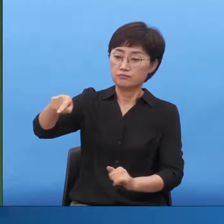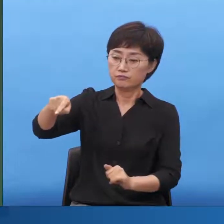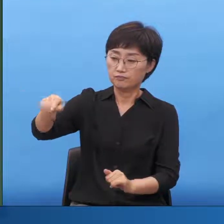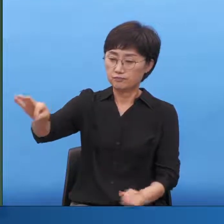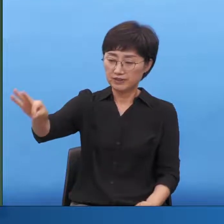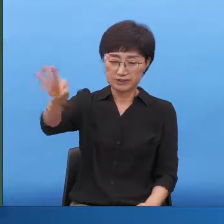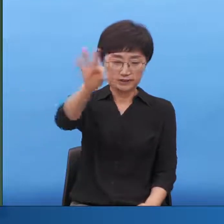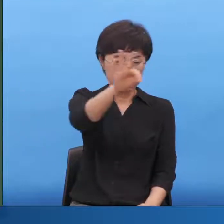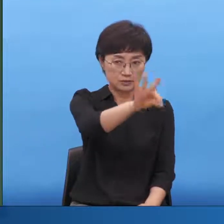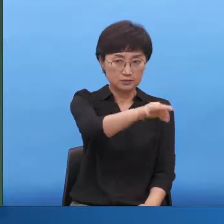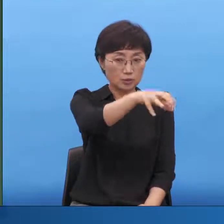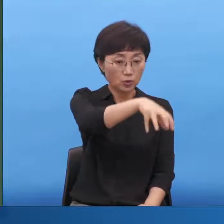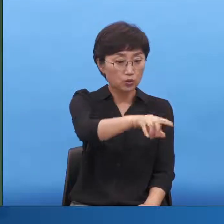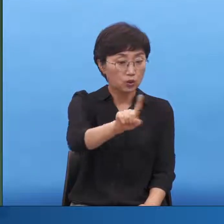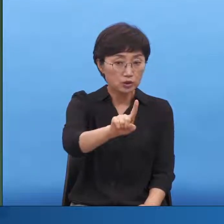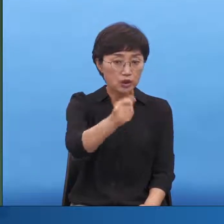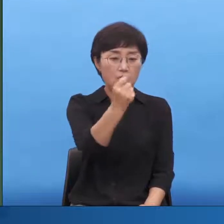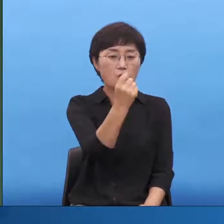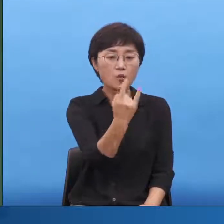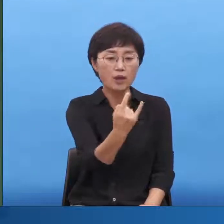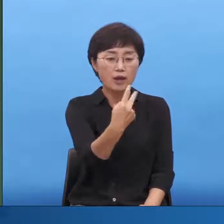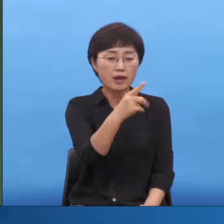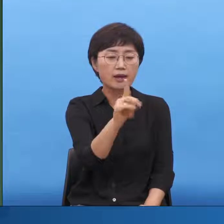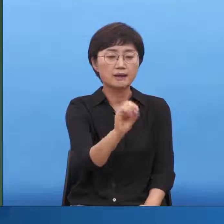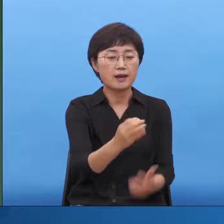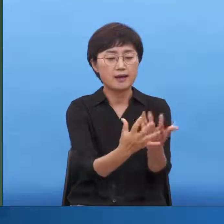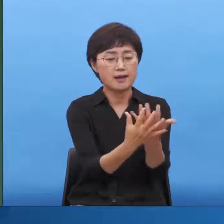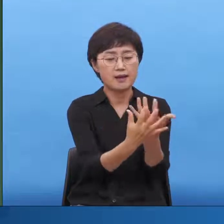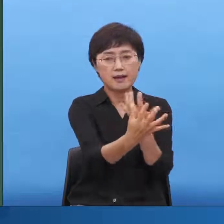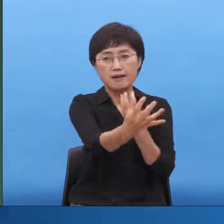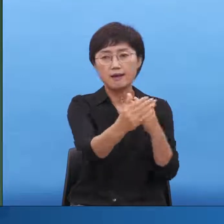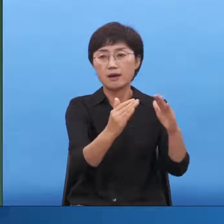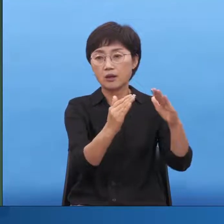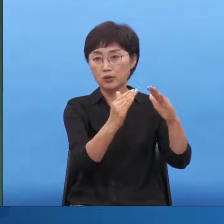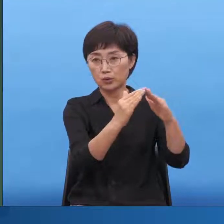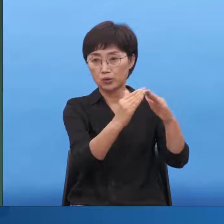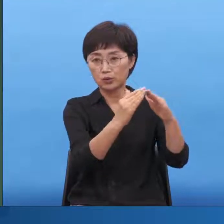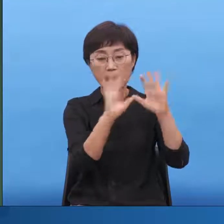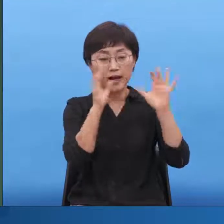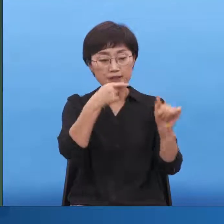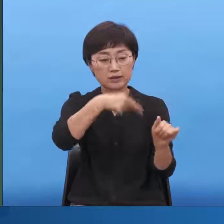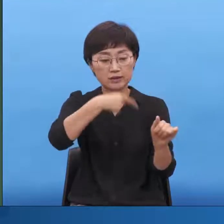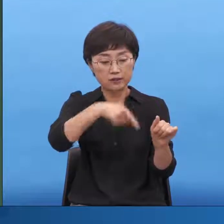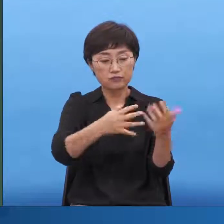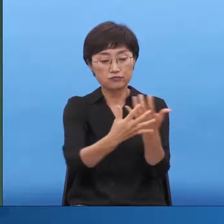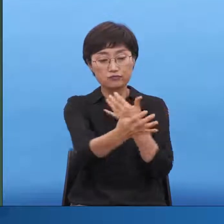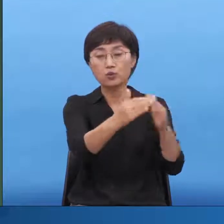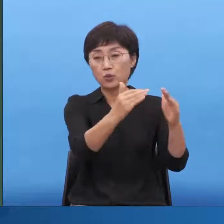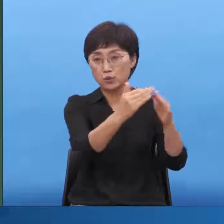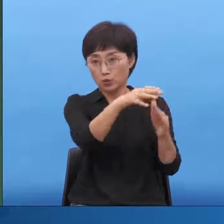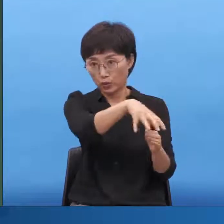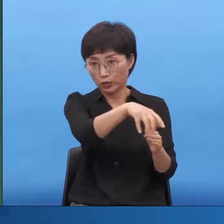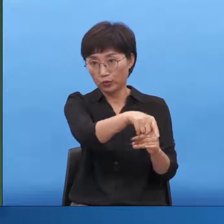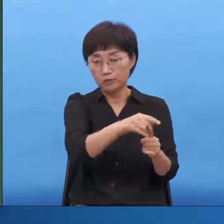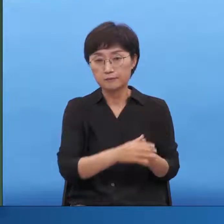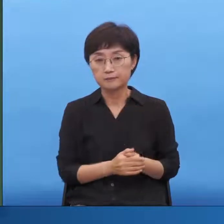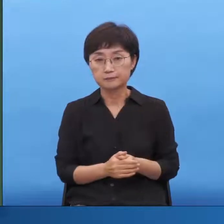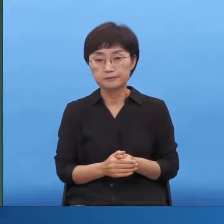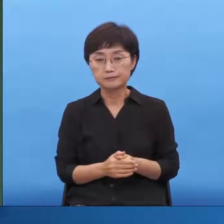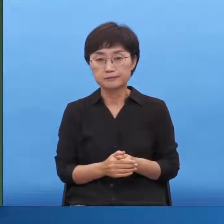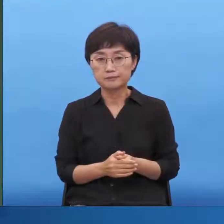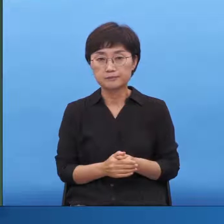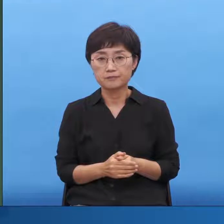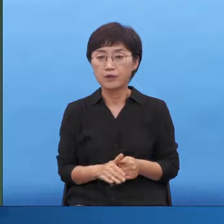회당으로 내보낸 겁니다. 差遣到会堂. 뭐 이거면 충분합니다. 因为这个就很充分了. 우리 렘들 기억해야